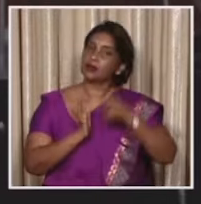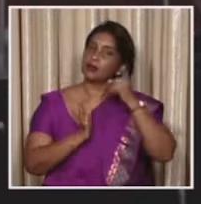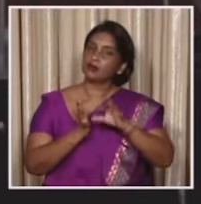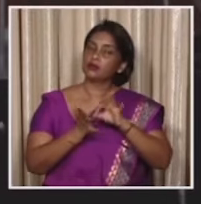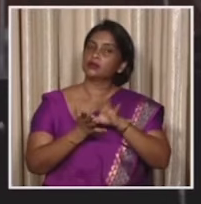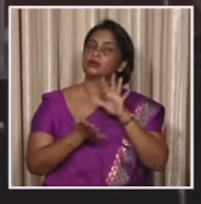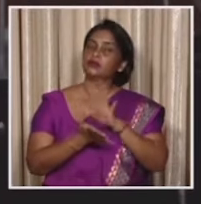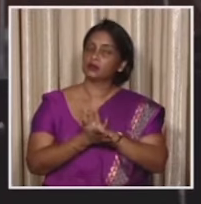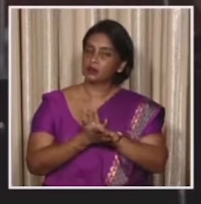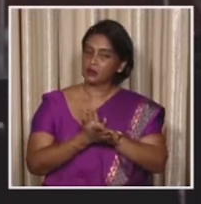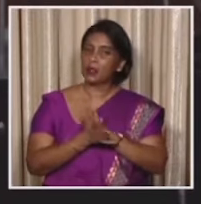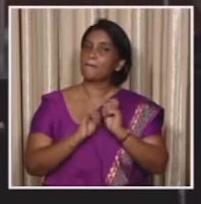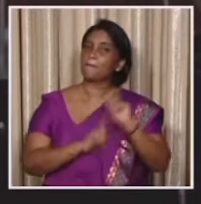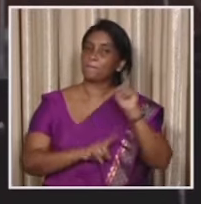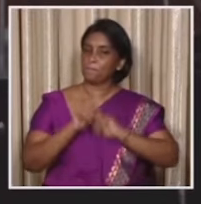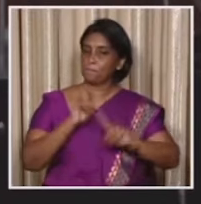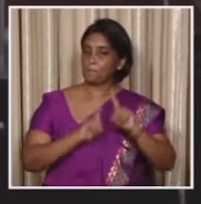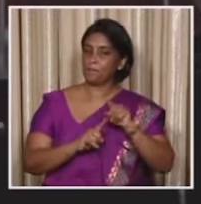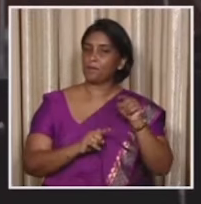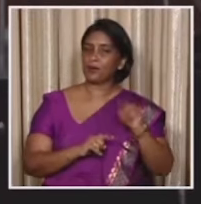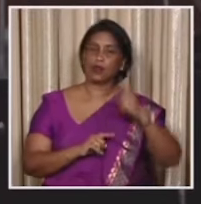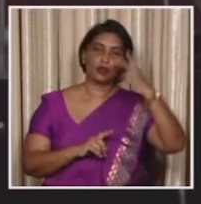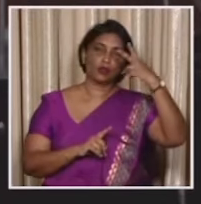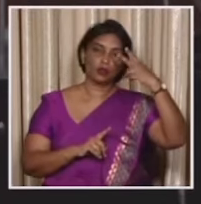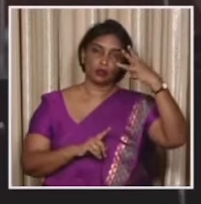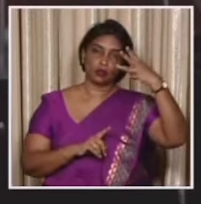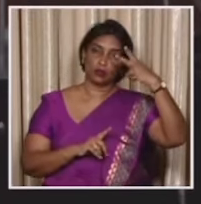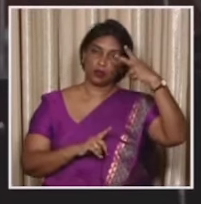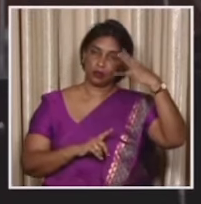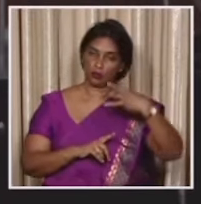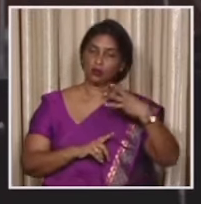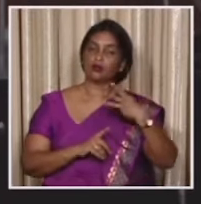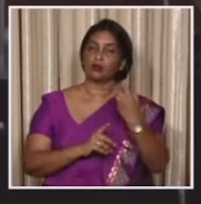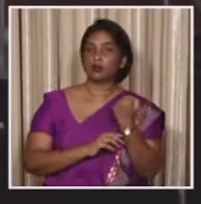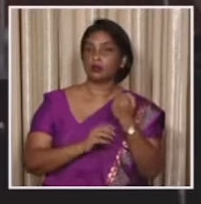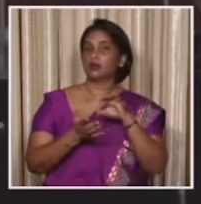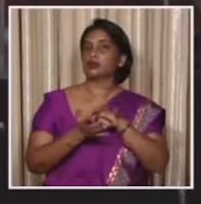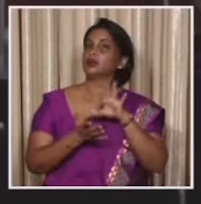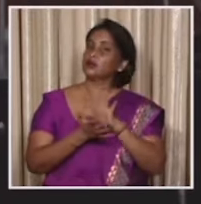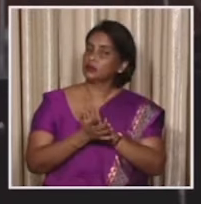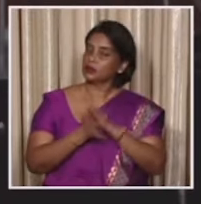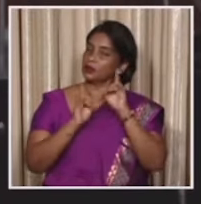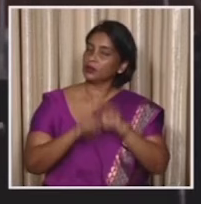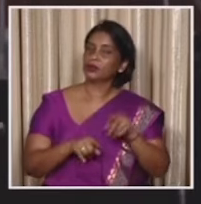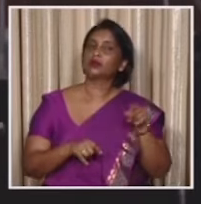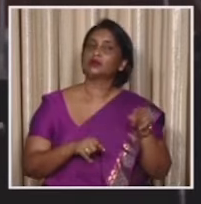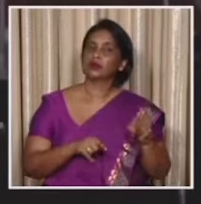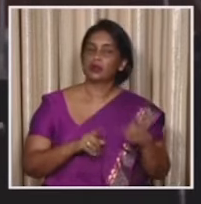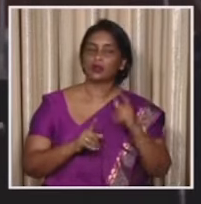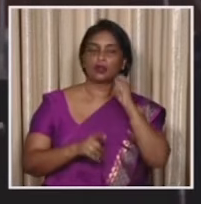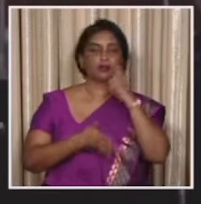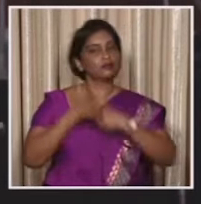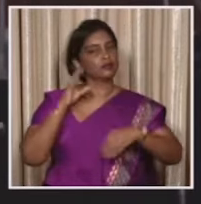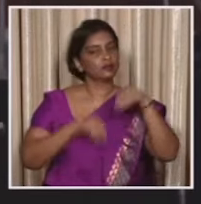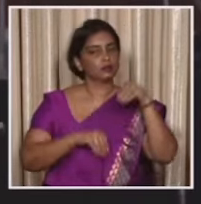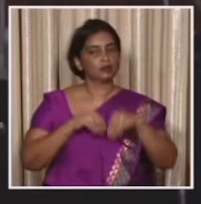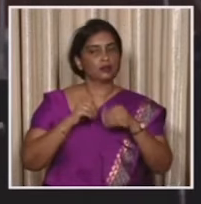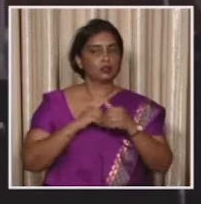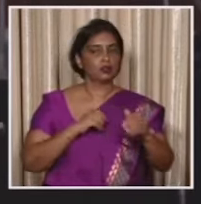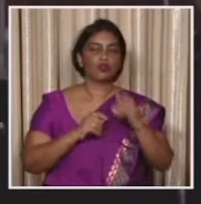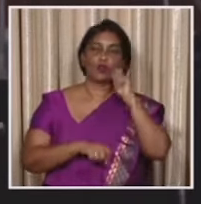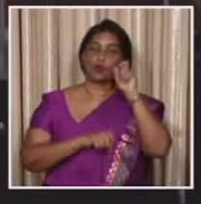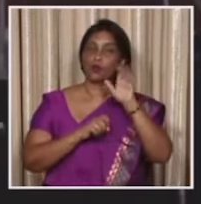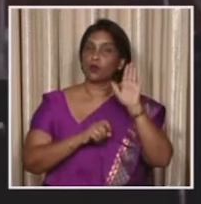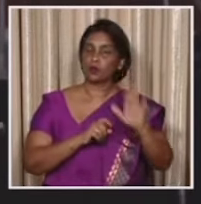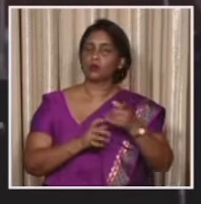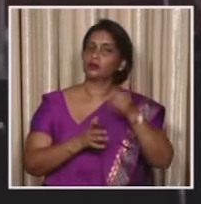කරගන්න පාර්ලිමේන්තුවේ 3/2 බහුතරයකින් සම්මත කිරීමට අමතරව ජනමත විචාරණයකදී ජනතාව